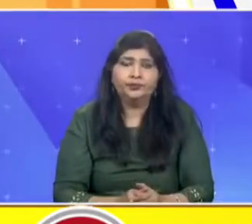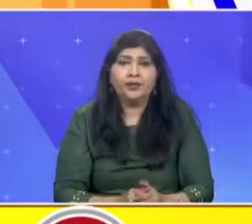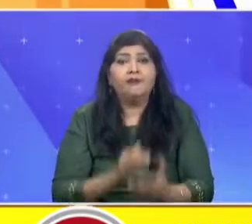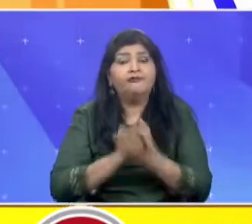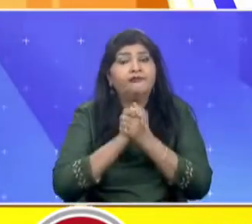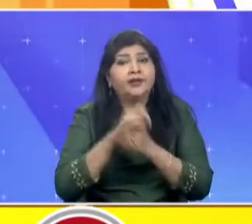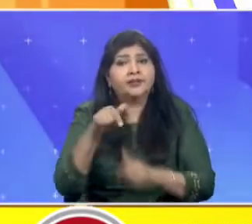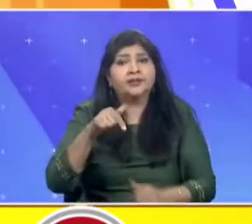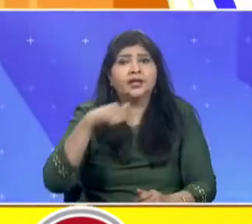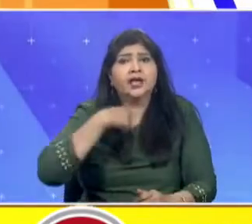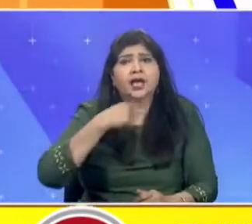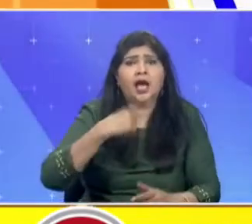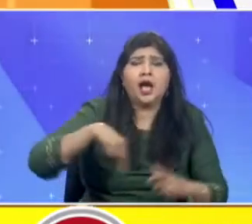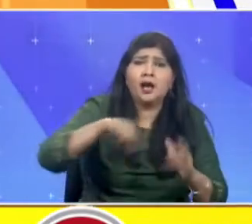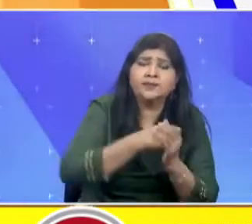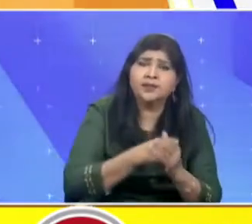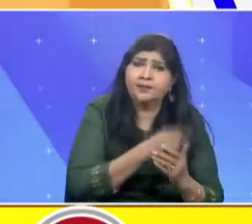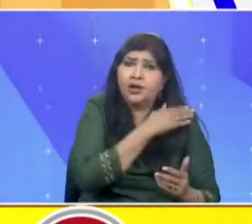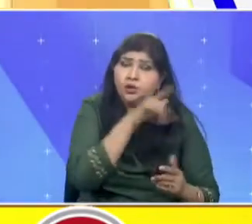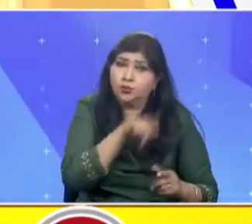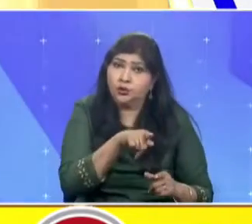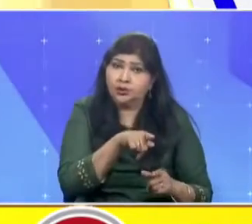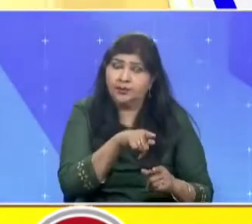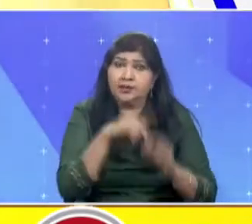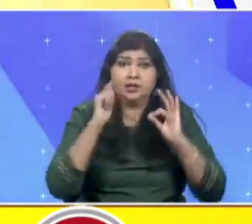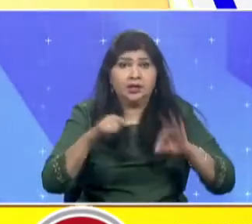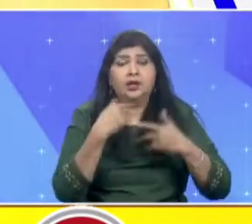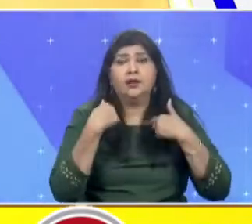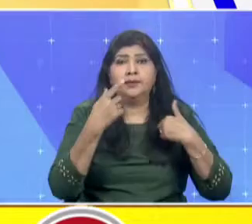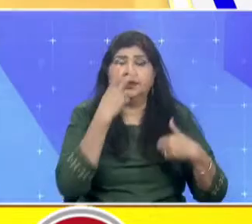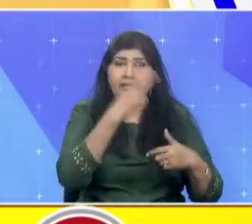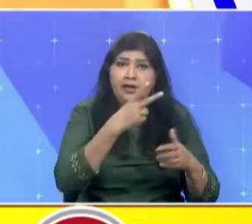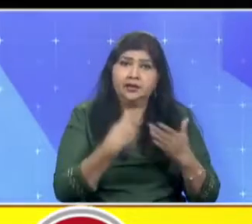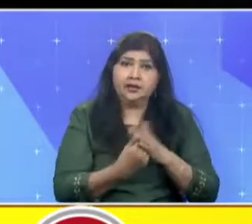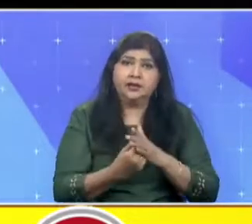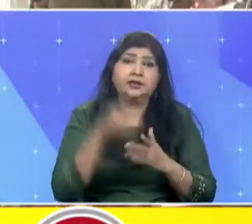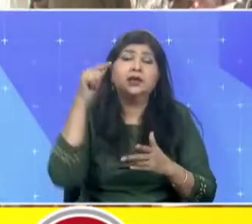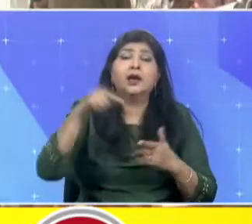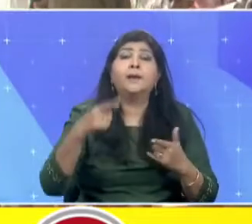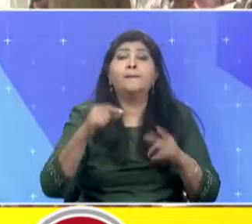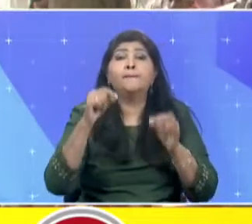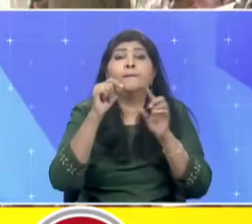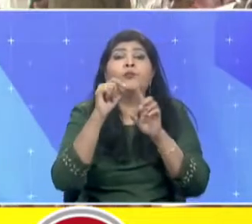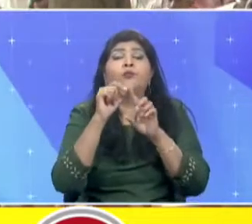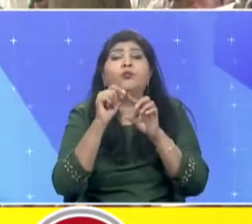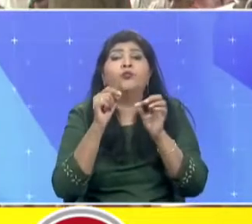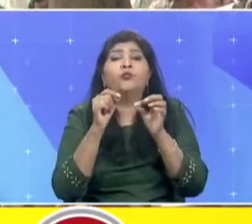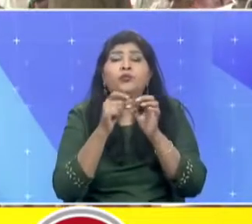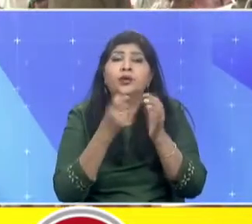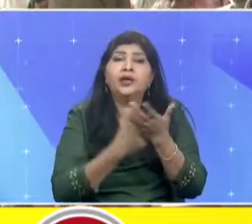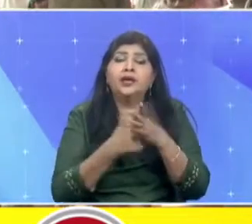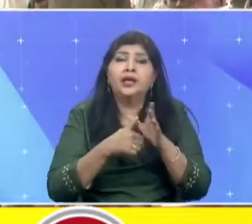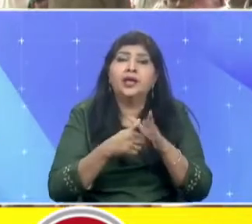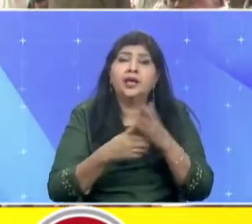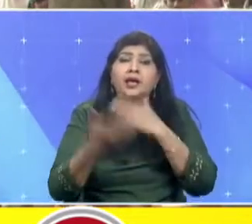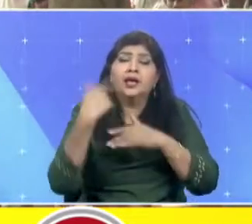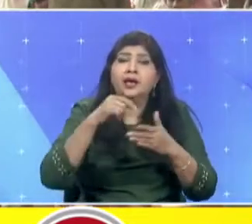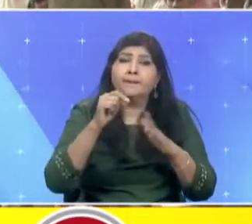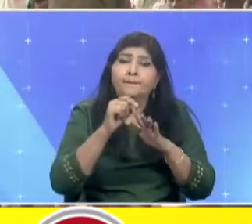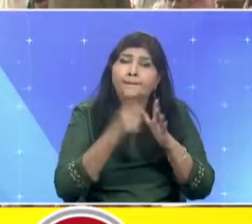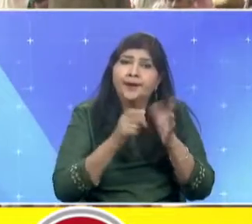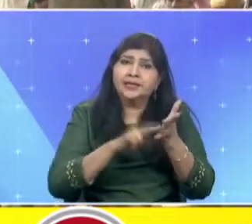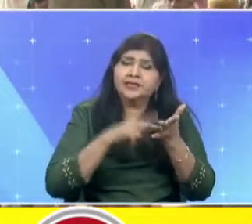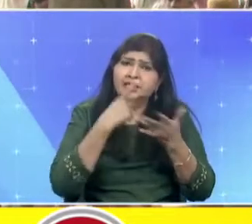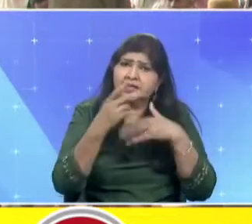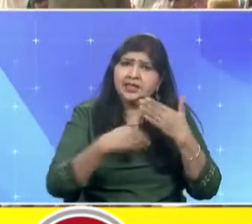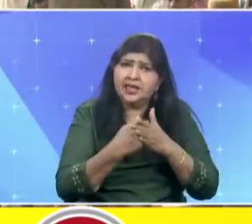साथियों, ये हम सभी के लिए सौभाग्य की बात है कि हमें बाबा साहब से जुड़े पंच तीर्थ के लिए